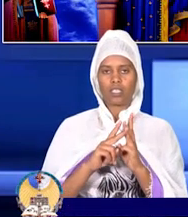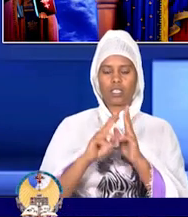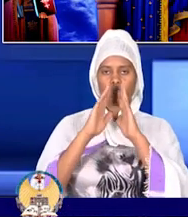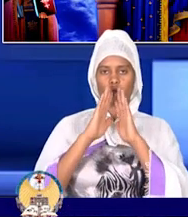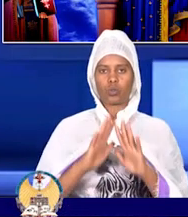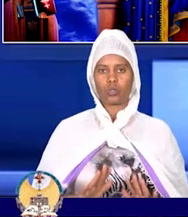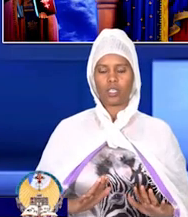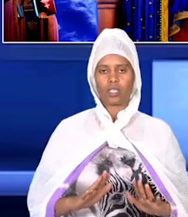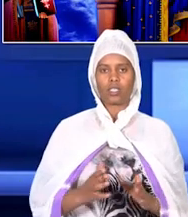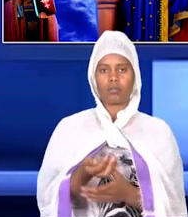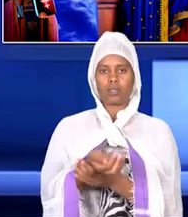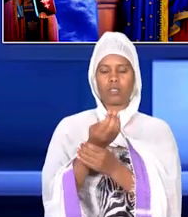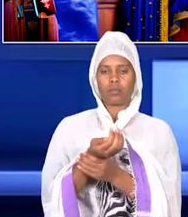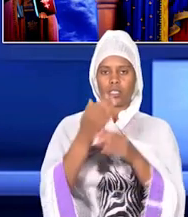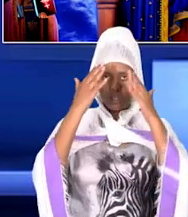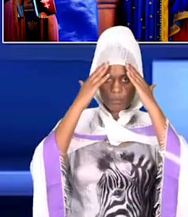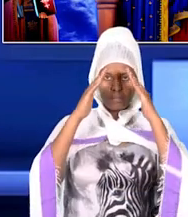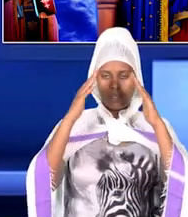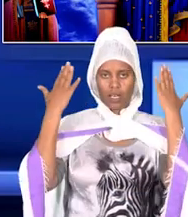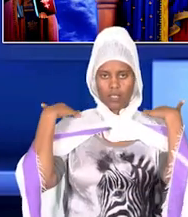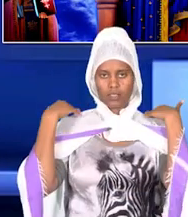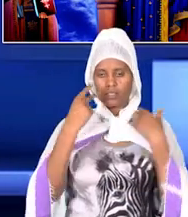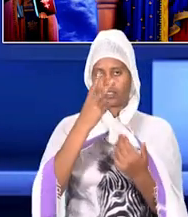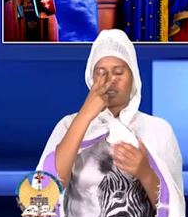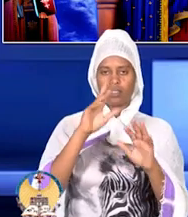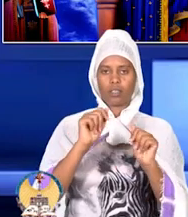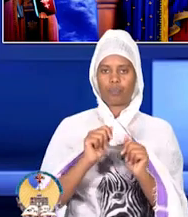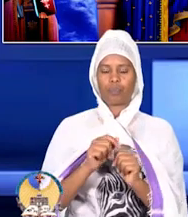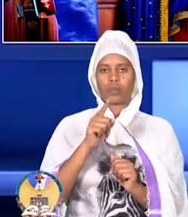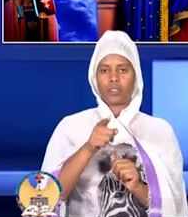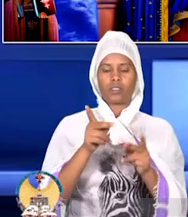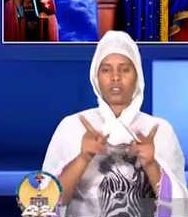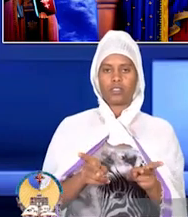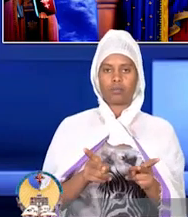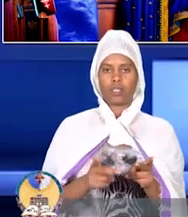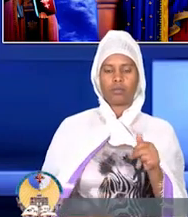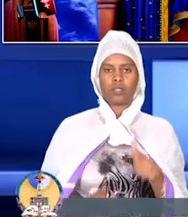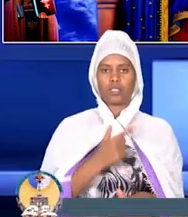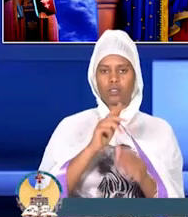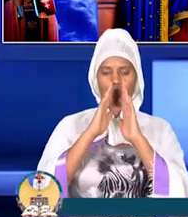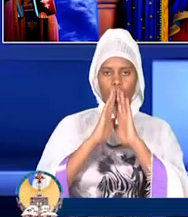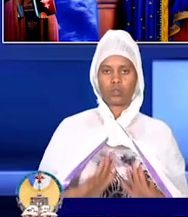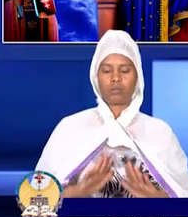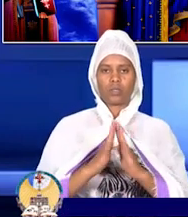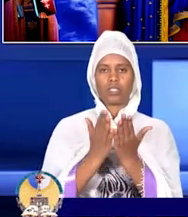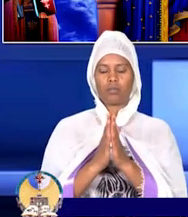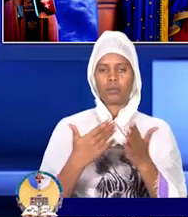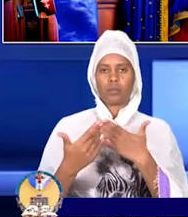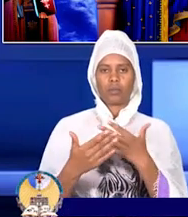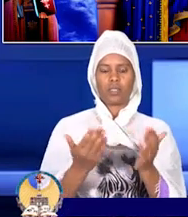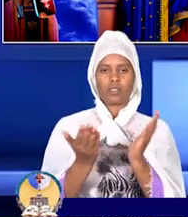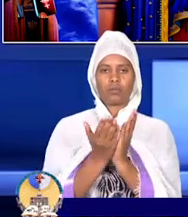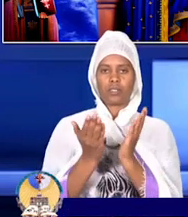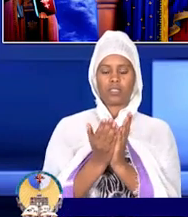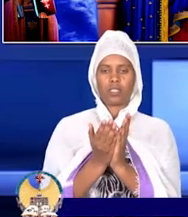ድማ ኣማላድነት ቅዱሳን መላእክት ክንርኢ ኢና ማለት እዩ። እዚ ድማ መሰረት ቅዱስ